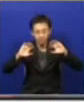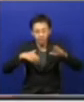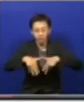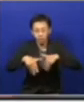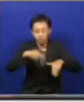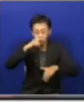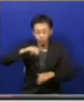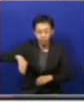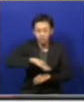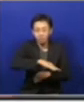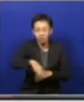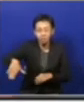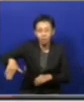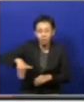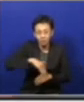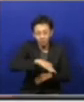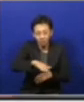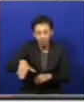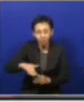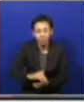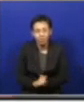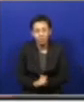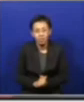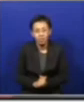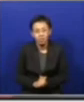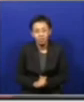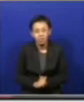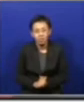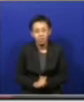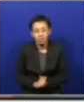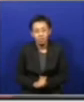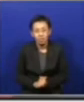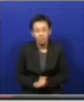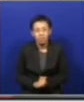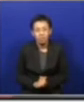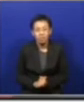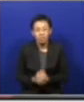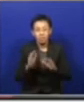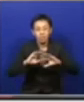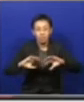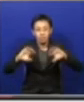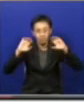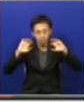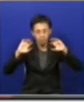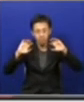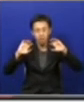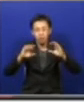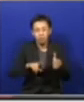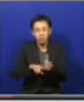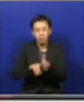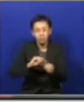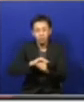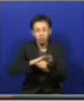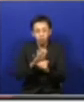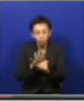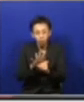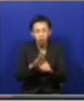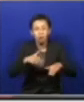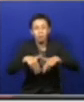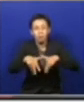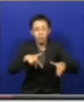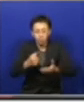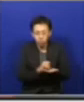นนะคะที่ท่านผ่านมาได้จนถึงทุกวันนี้เนี่ยสถานการณ์โควิดเนี่ยเป็นเพราะประชาชนนะค